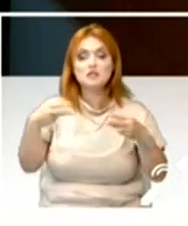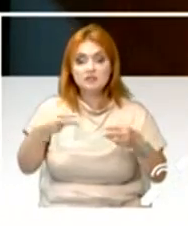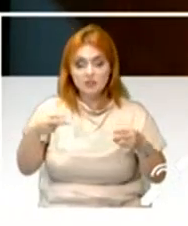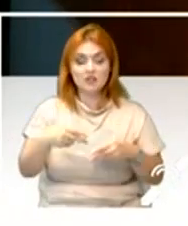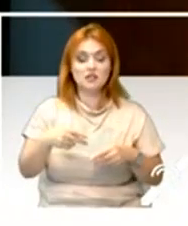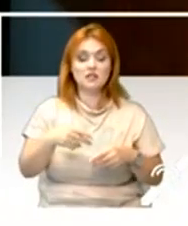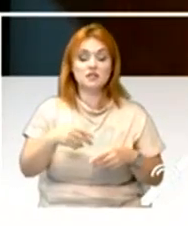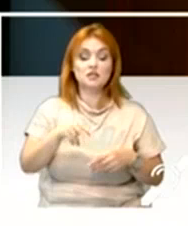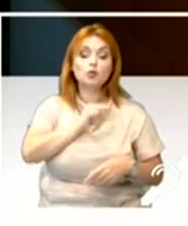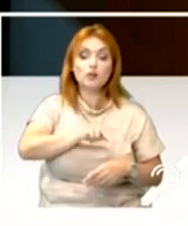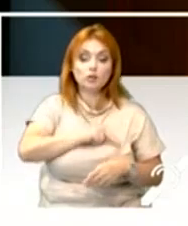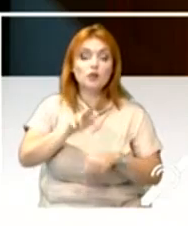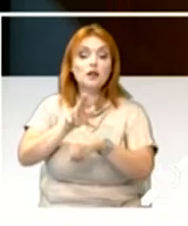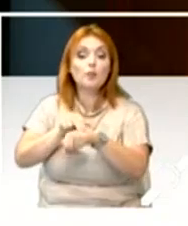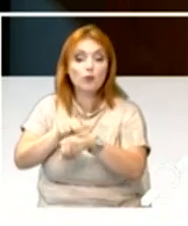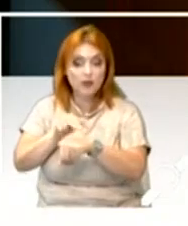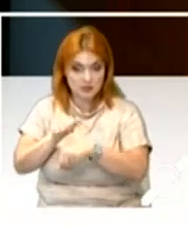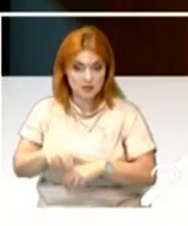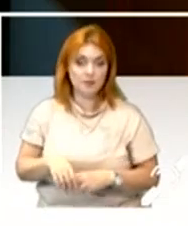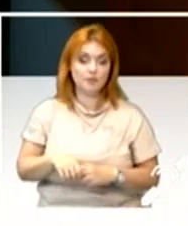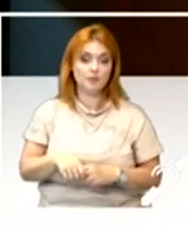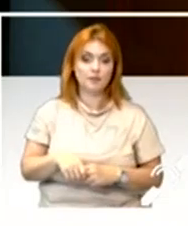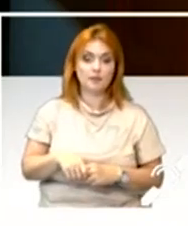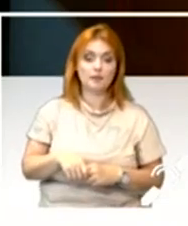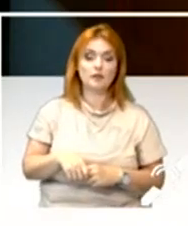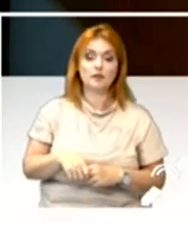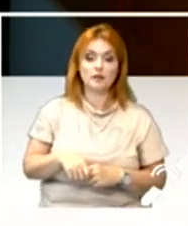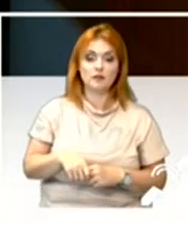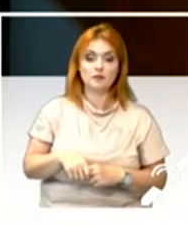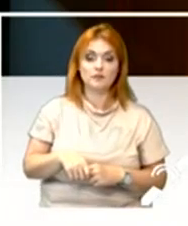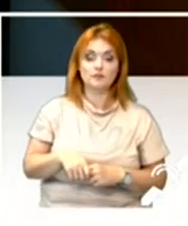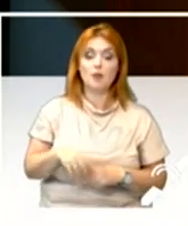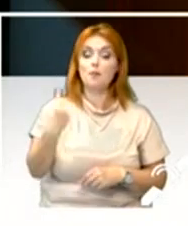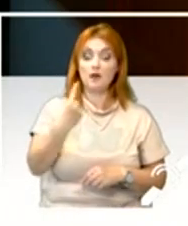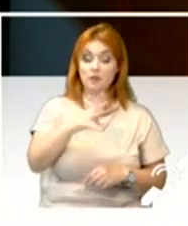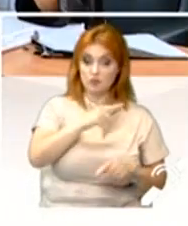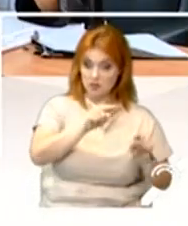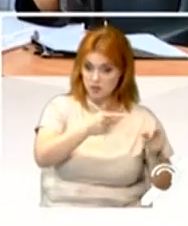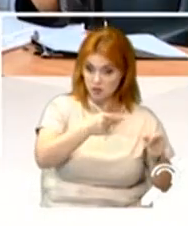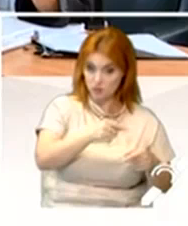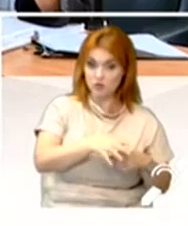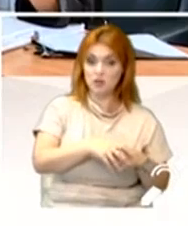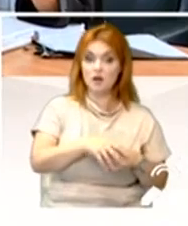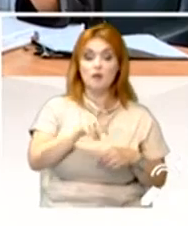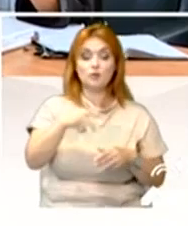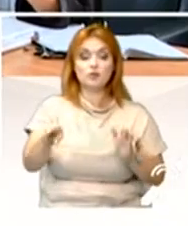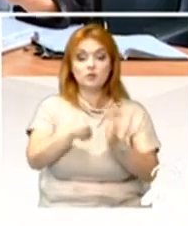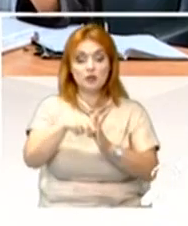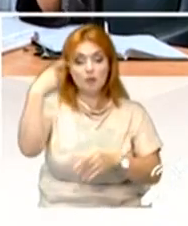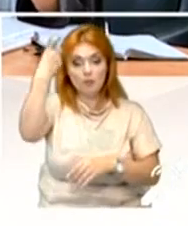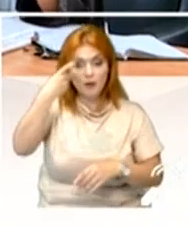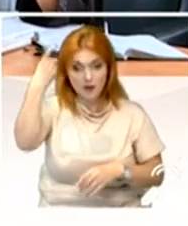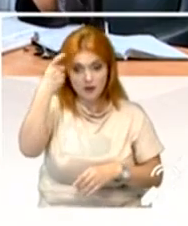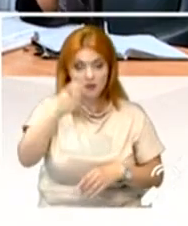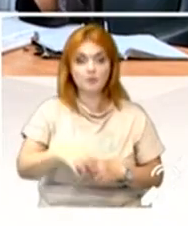poliției care nemijlocit a fost reținut inculpatul conducând în stare de